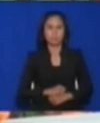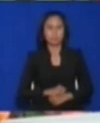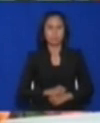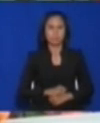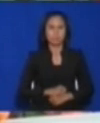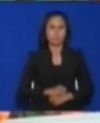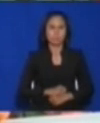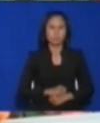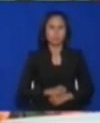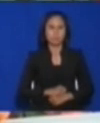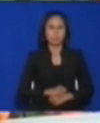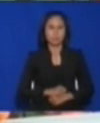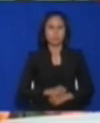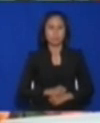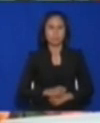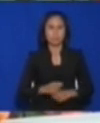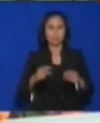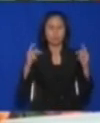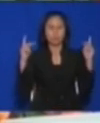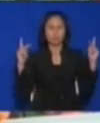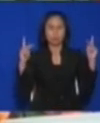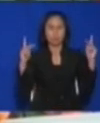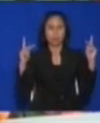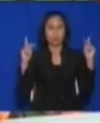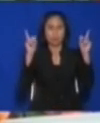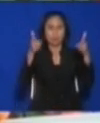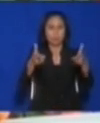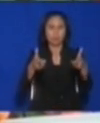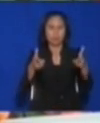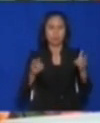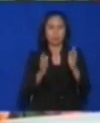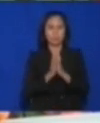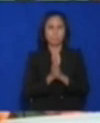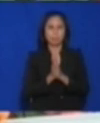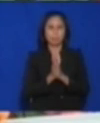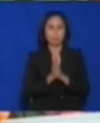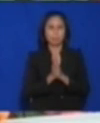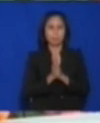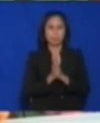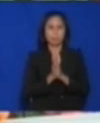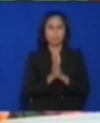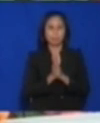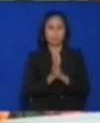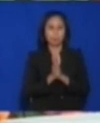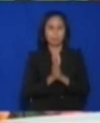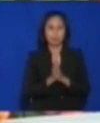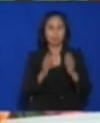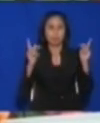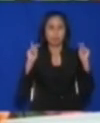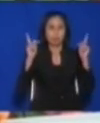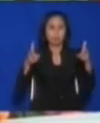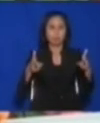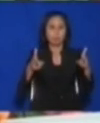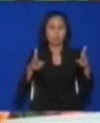mengharapkan agar kota Tegal bersegera menciptakan hubungan baik dengan mereka bebas dan kota Cirebon untuk